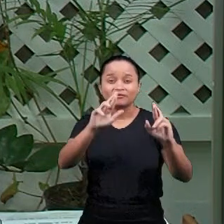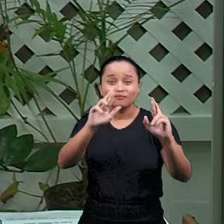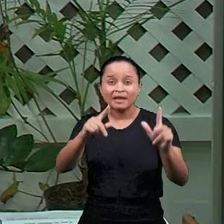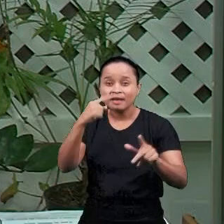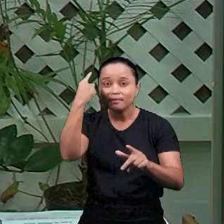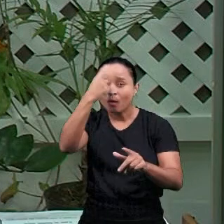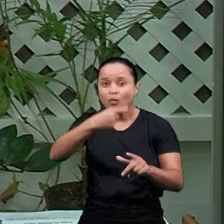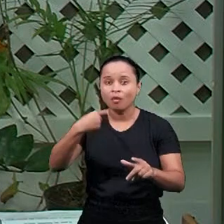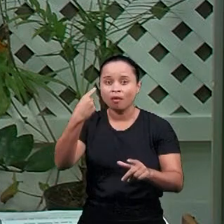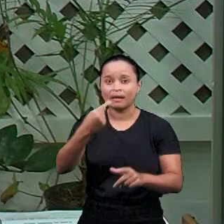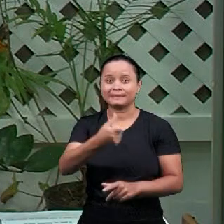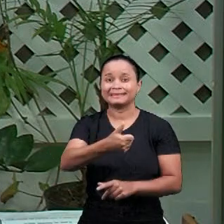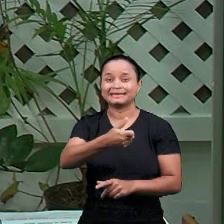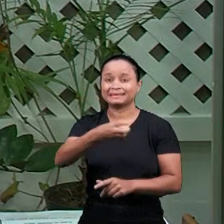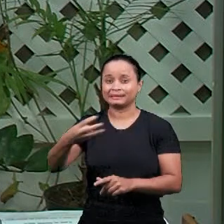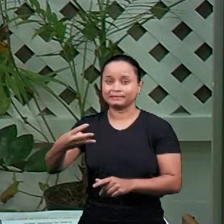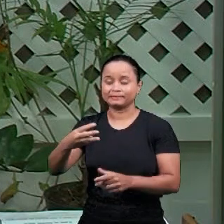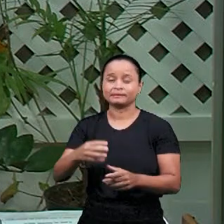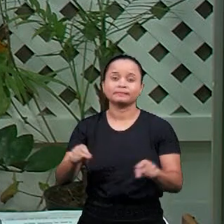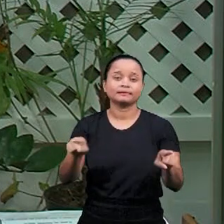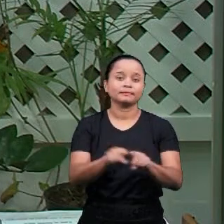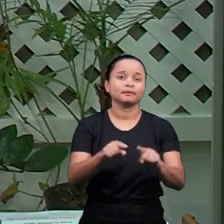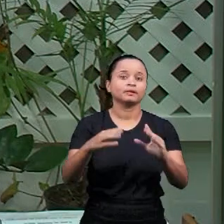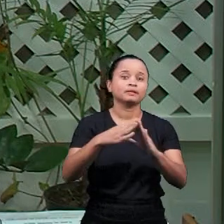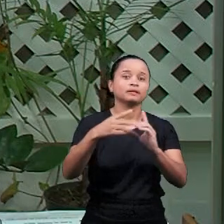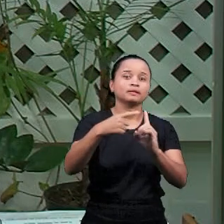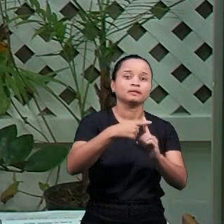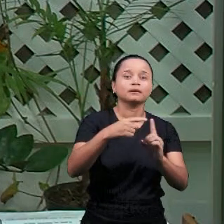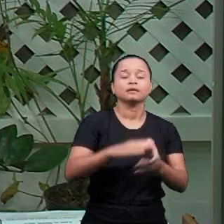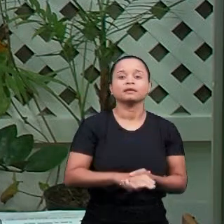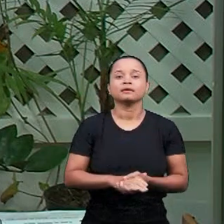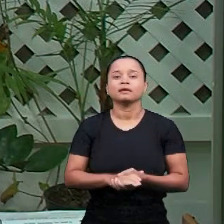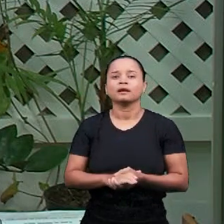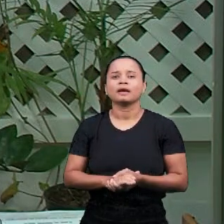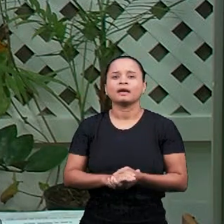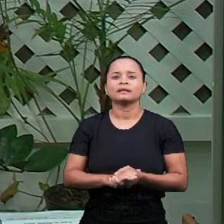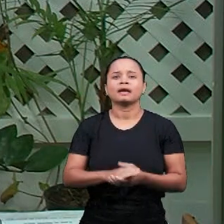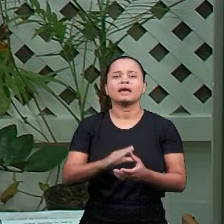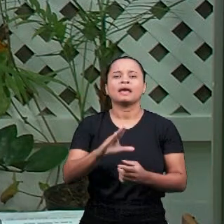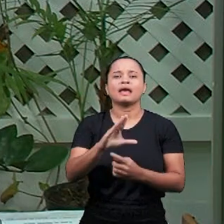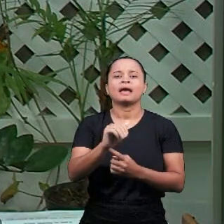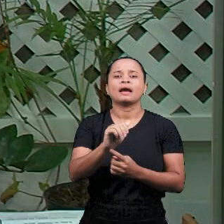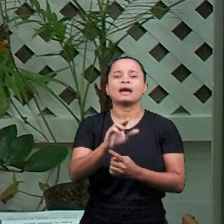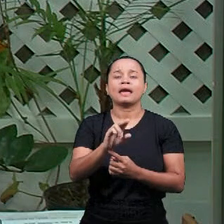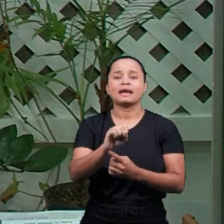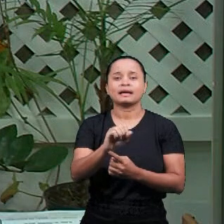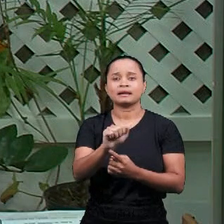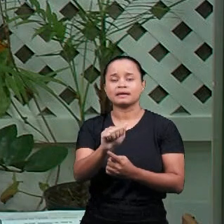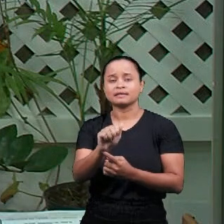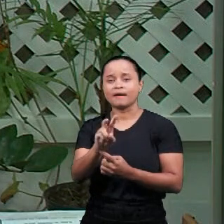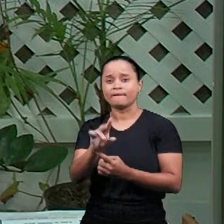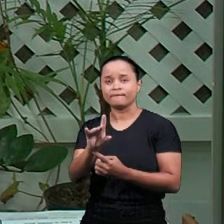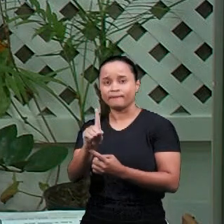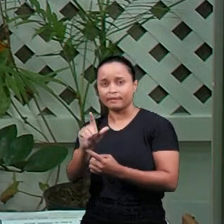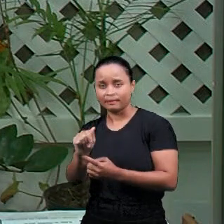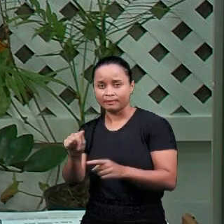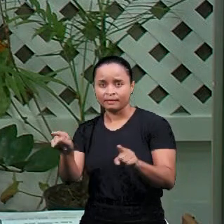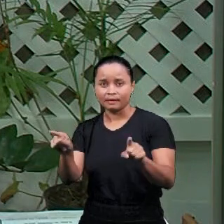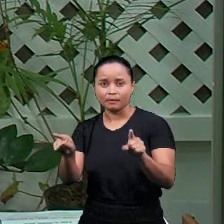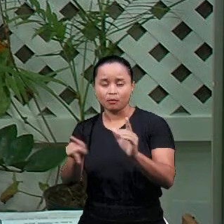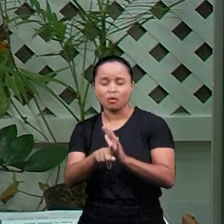horaire. L'église Maison de la Vie en Saint-Pétersbourg aussi. L'église